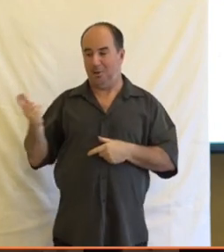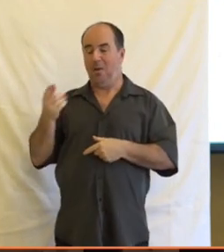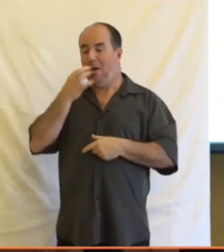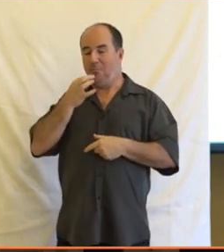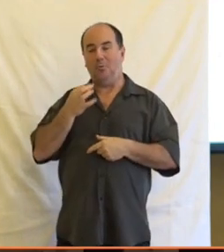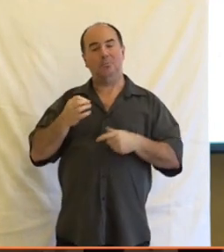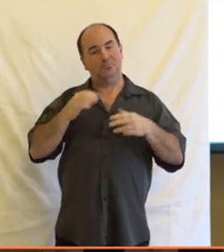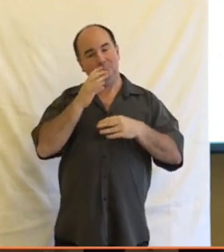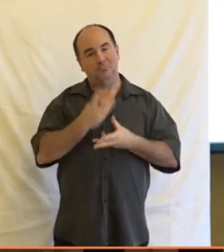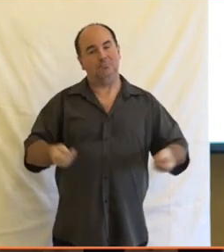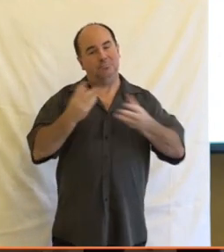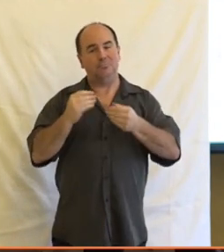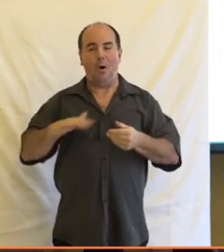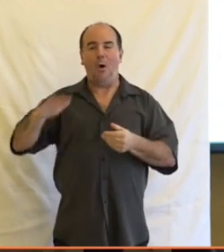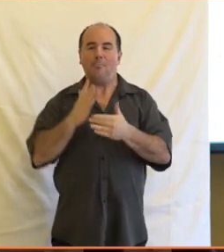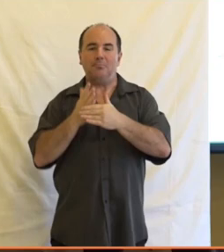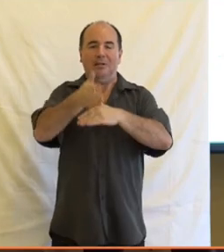středisku Tejrezias děláte?